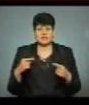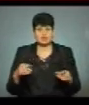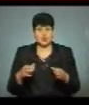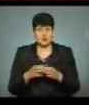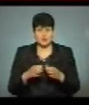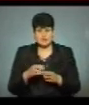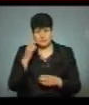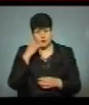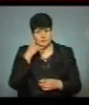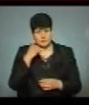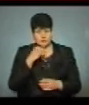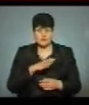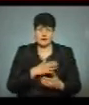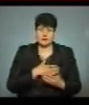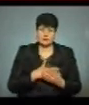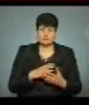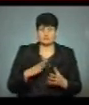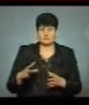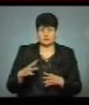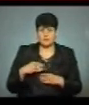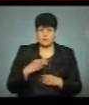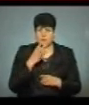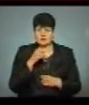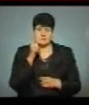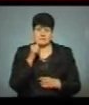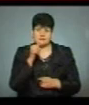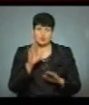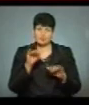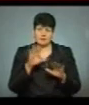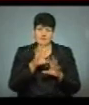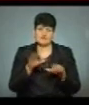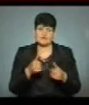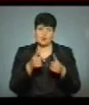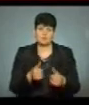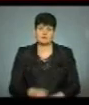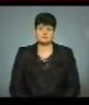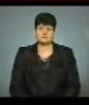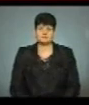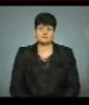що телефонували, що були активними, що були з нами. Побачимося завтра у цій же порі. До побачення і на все добре.